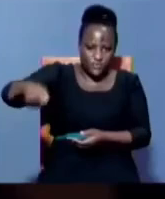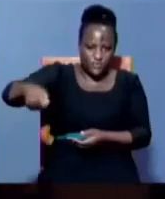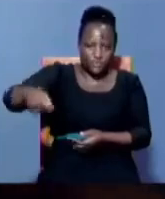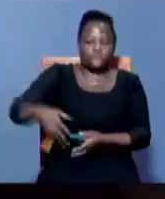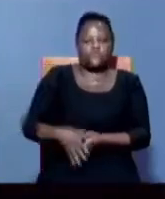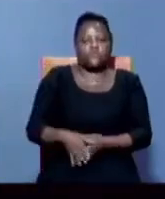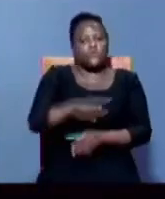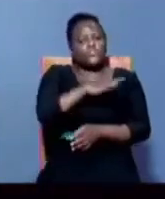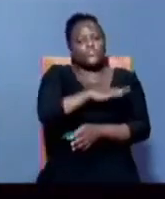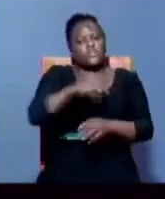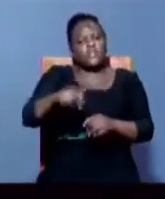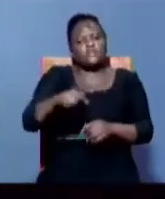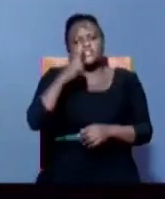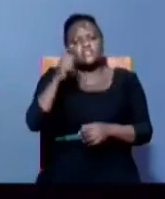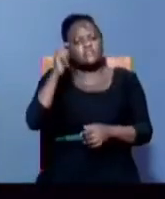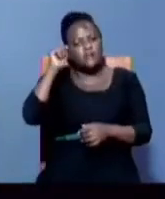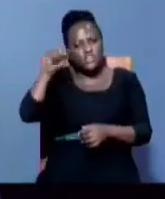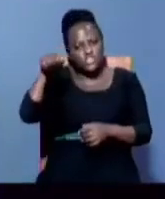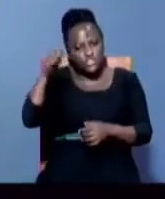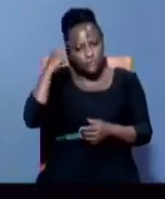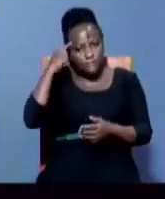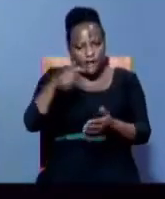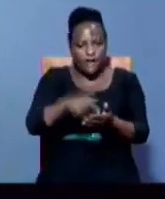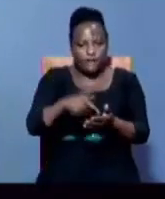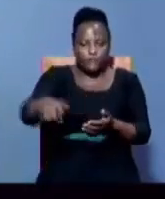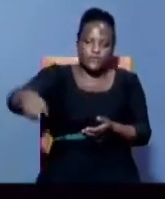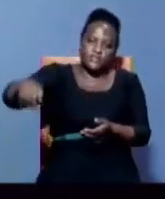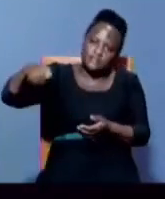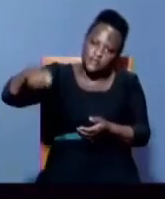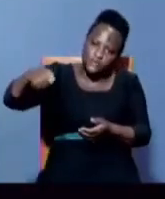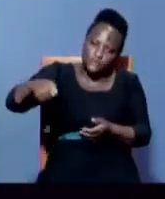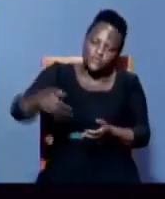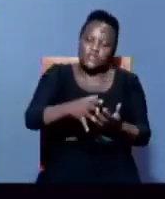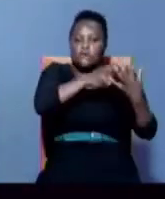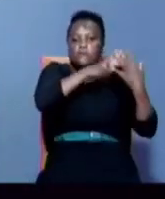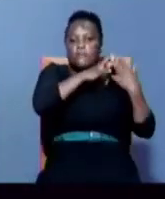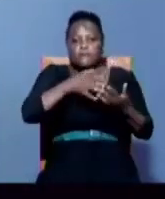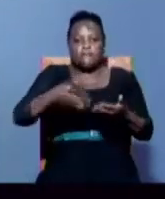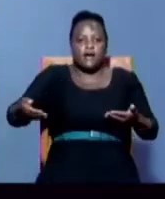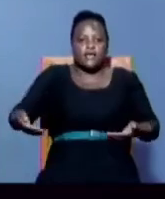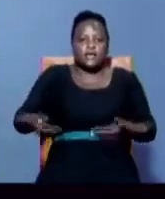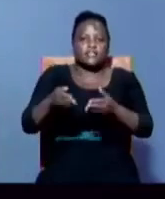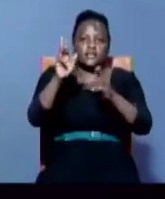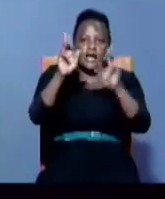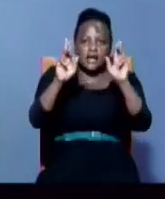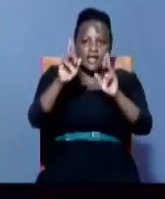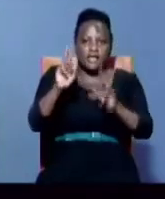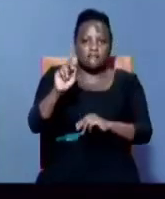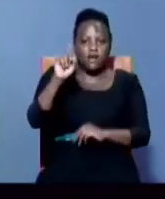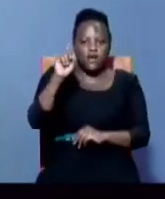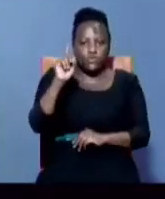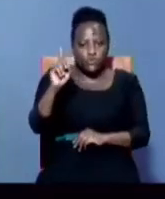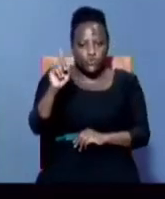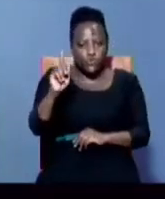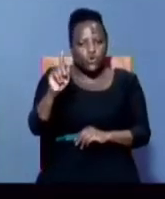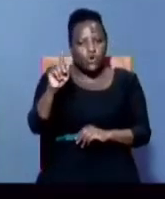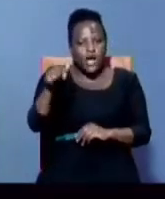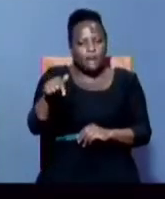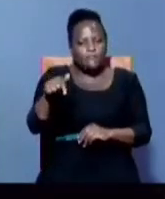ndio maana hapo palipo na sanduku lililobeba kiti cha rehema juu, hapo ndipo mahala